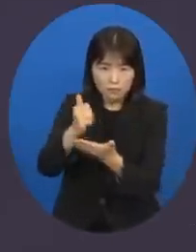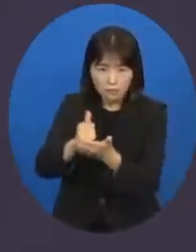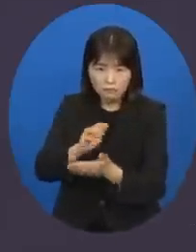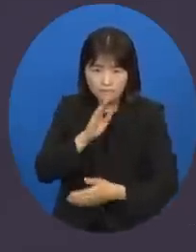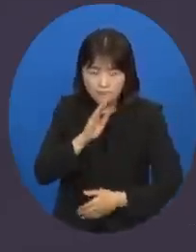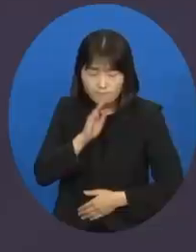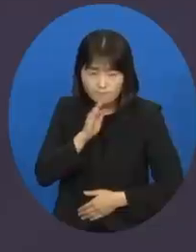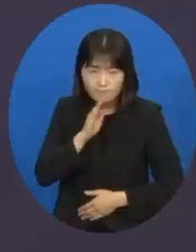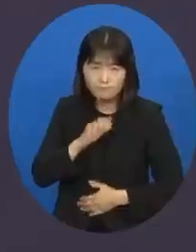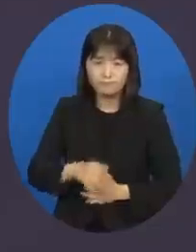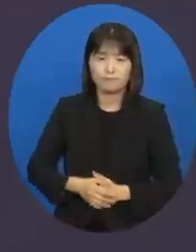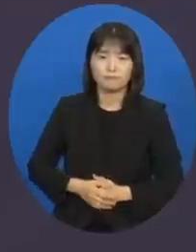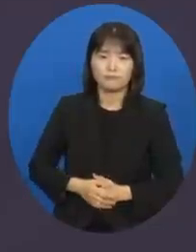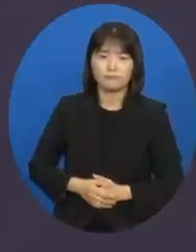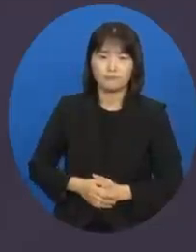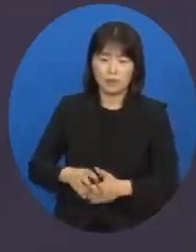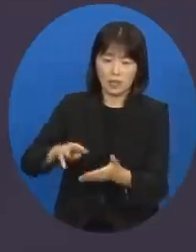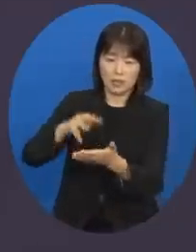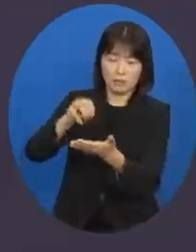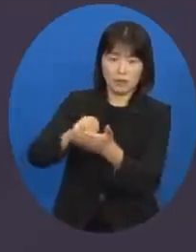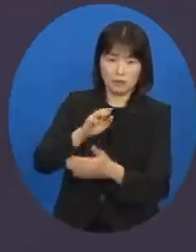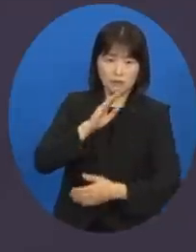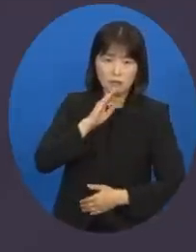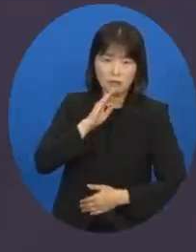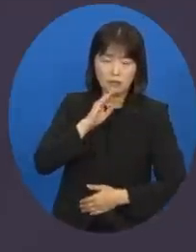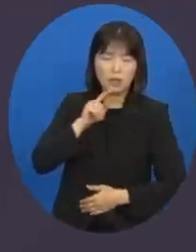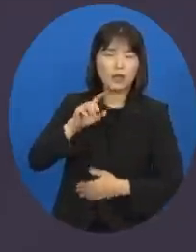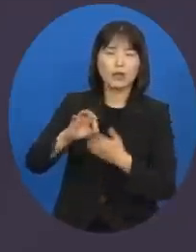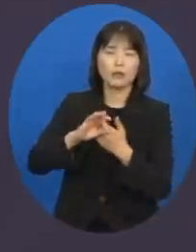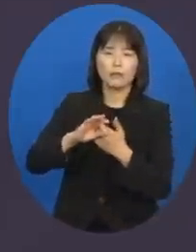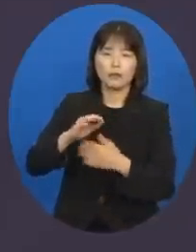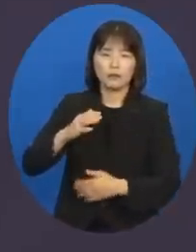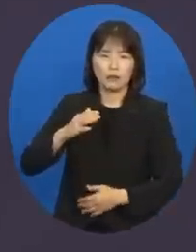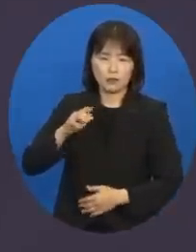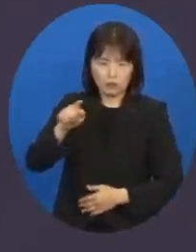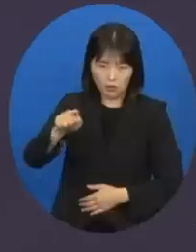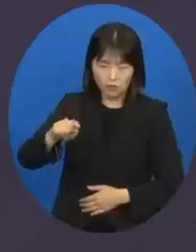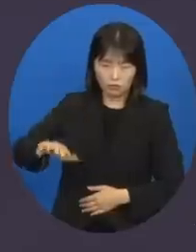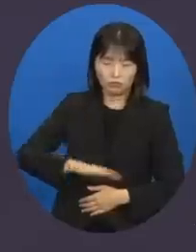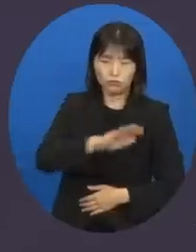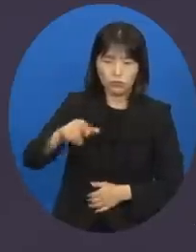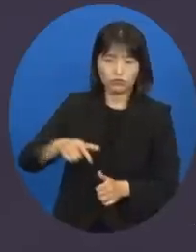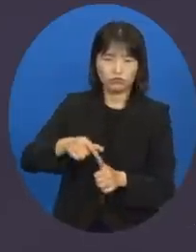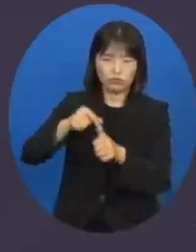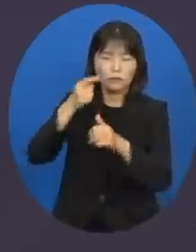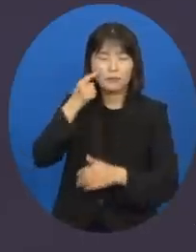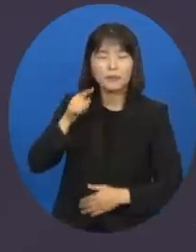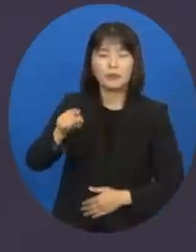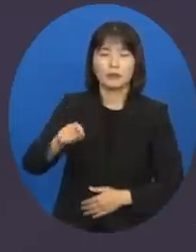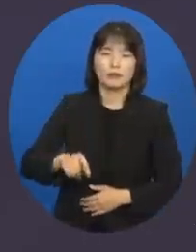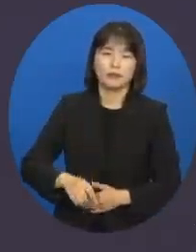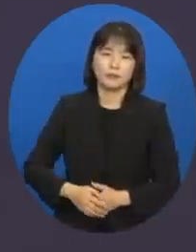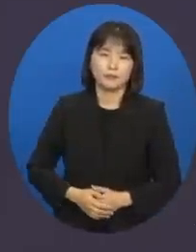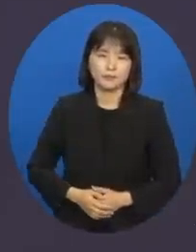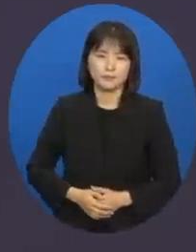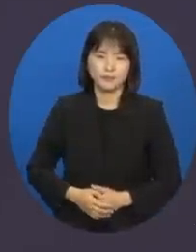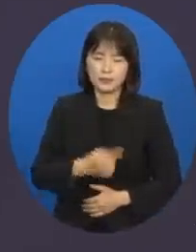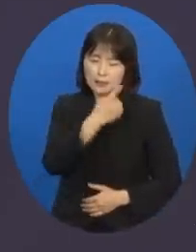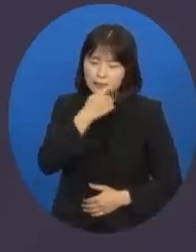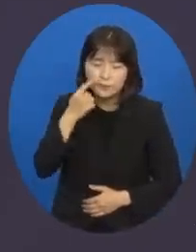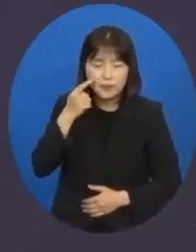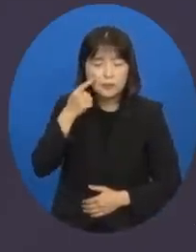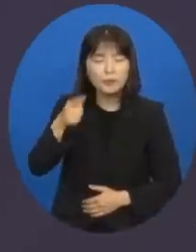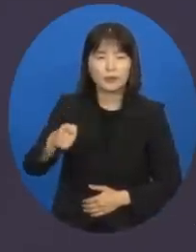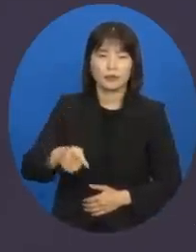당신 그리스도라며 메시아라며 그러면 너와 우리를 구원하라 증명해 보라는